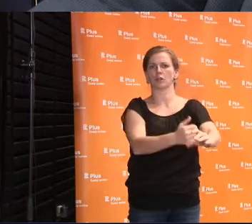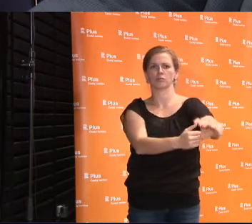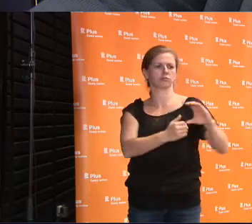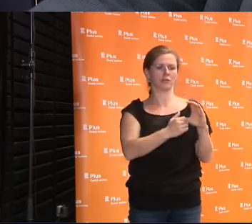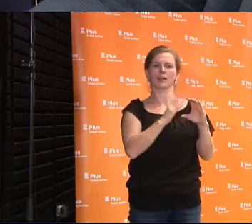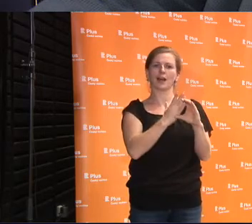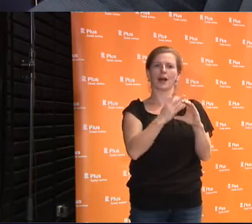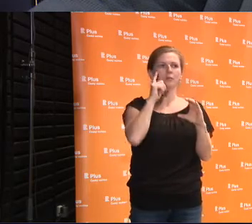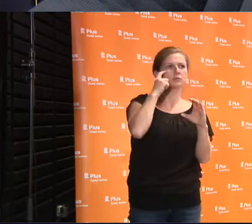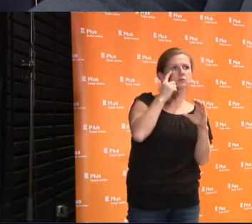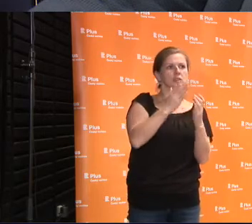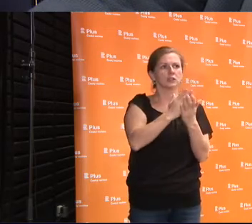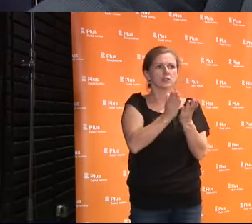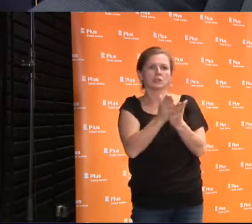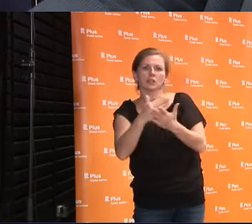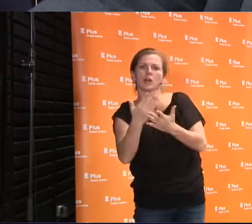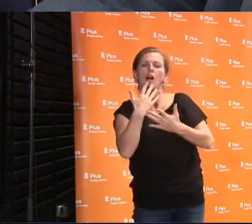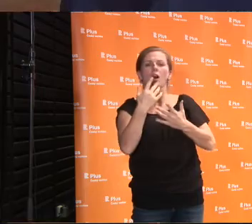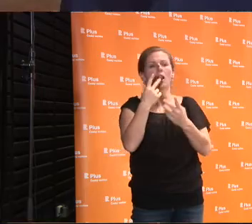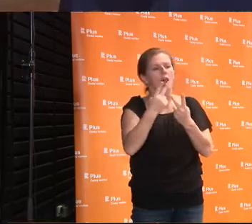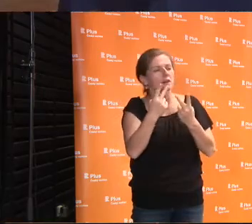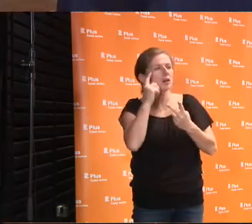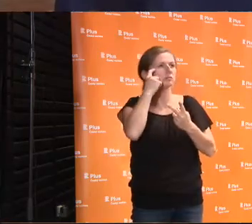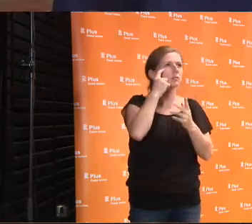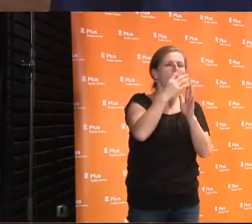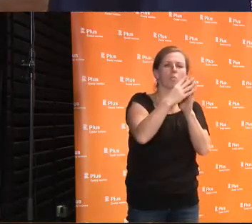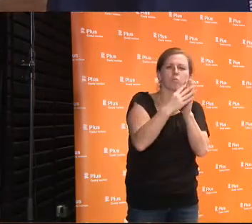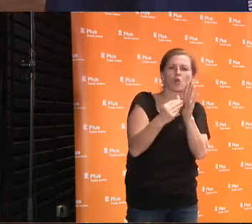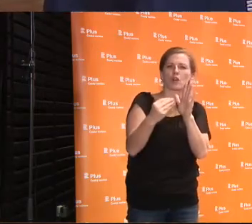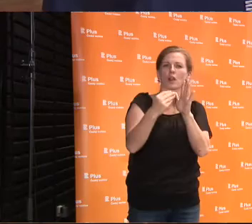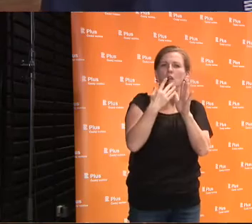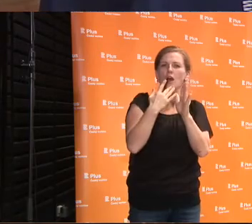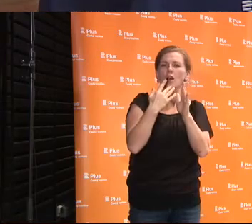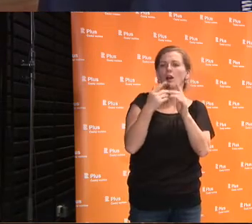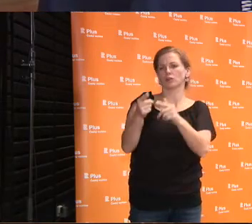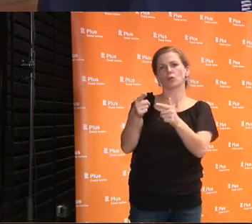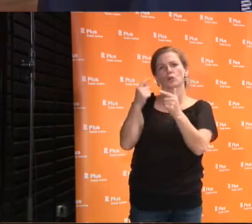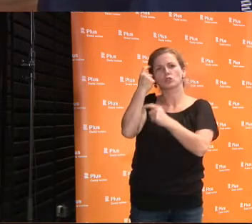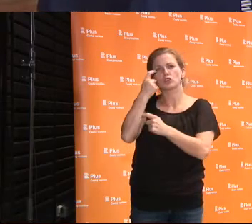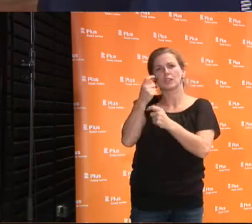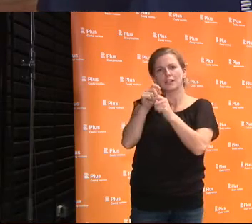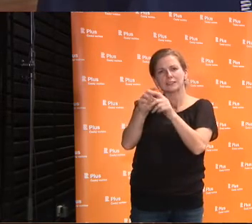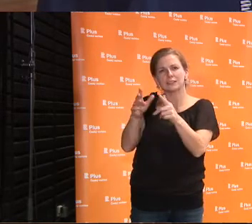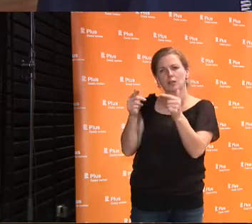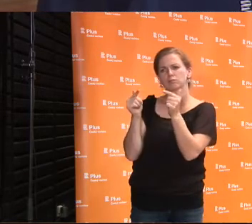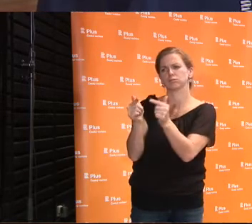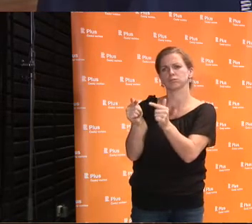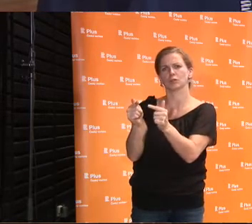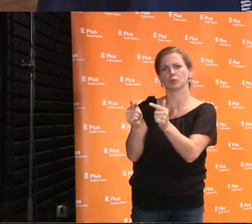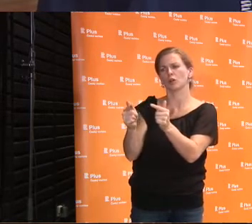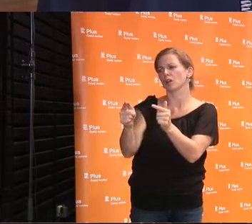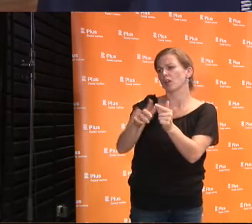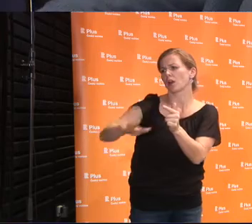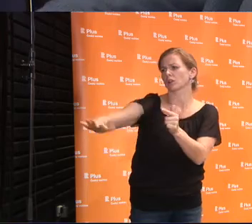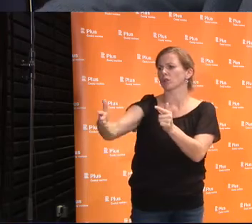bude neustále opakovat a budou se hledat modely, jak vlastně tu podpůrnou sociální síť vlastně